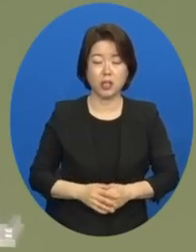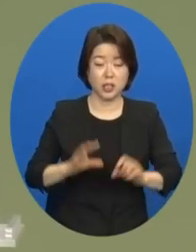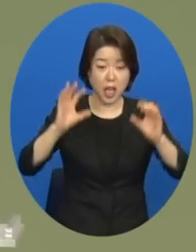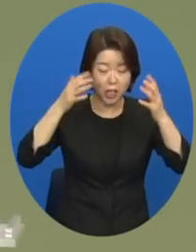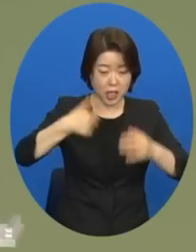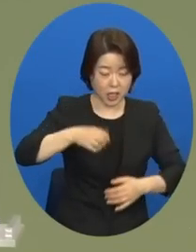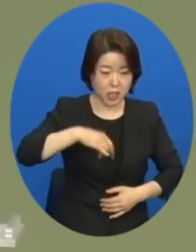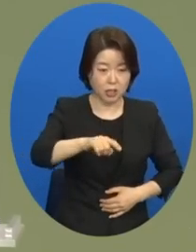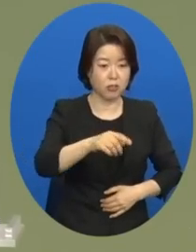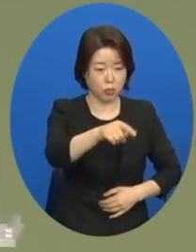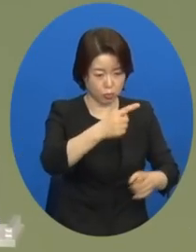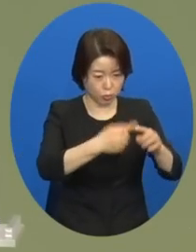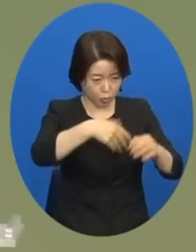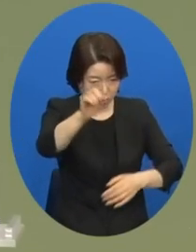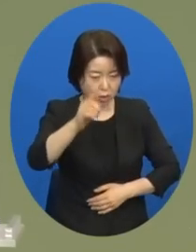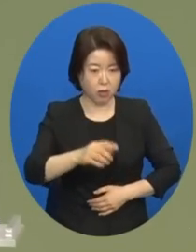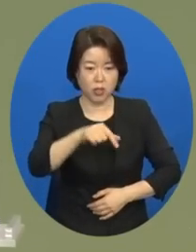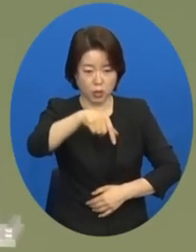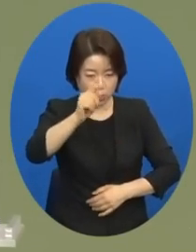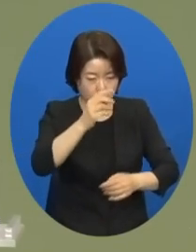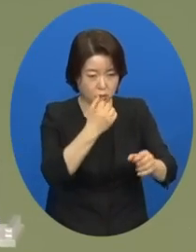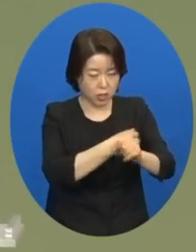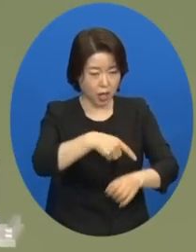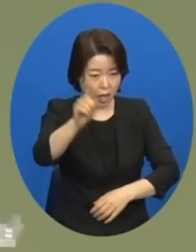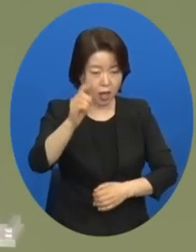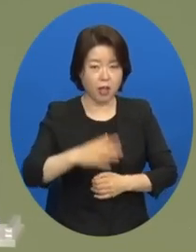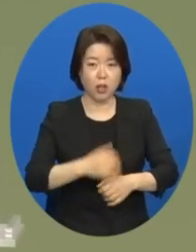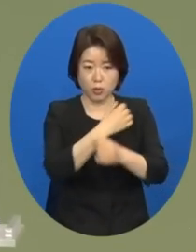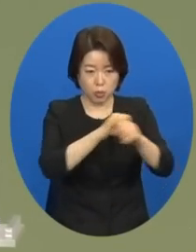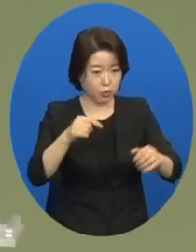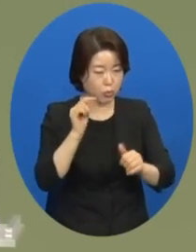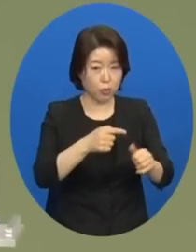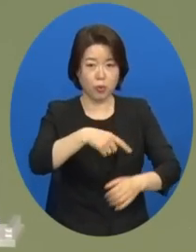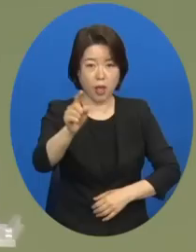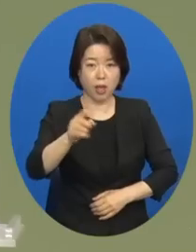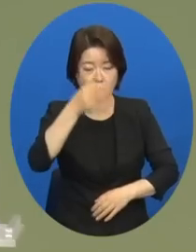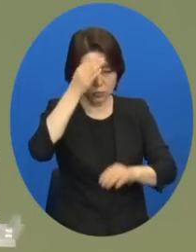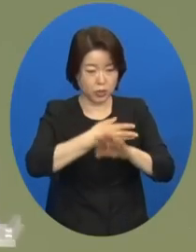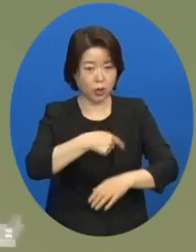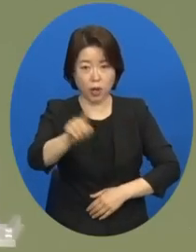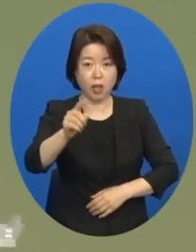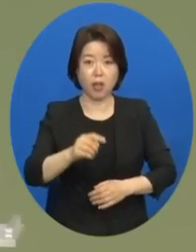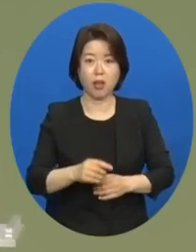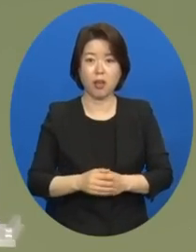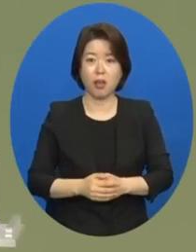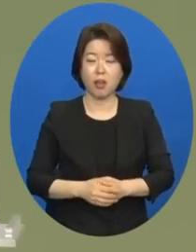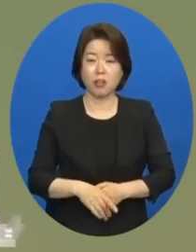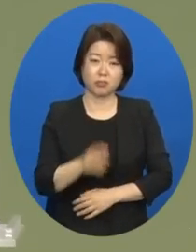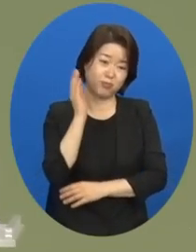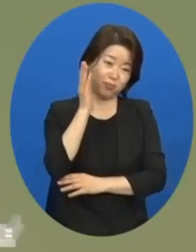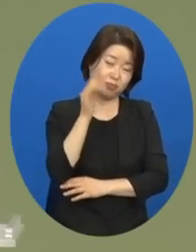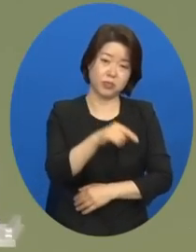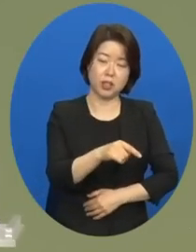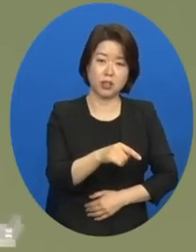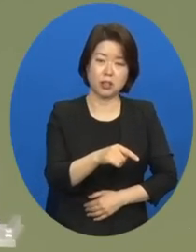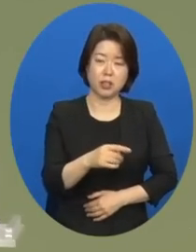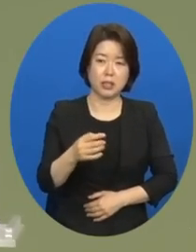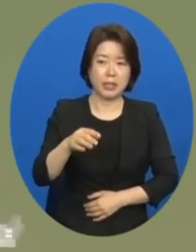교회가 큐티에 기도해 용서해 사과해 그딴 얘기가 자녀한테 하나도